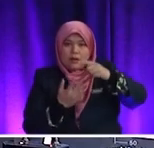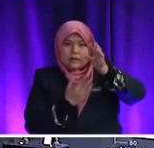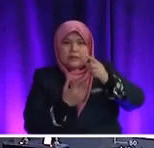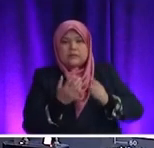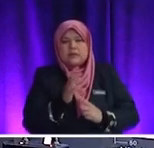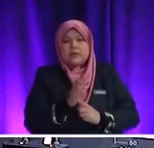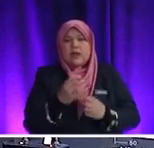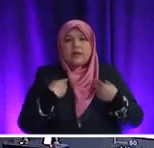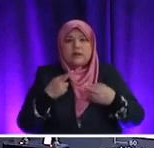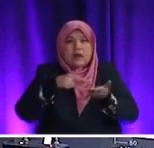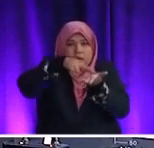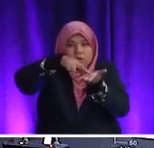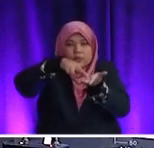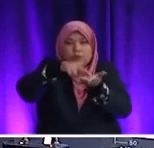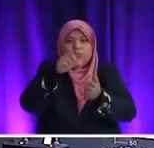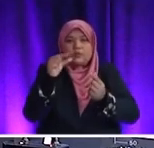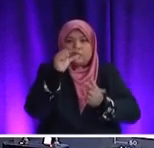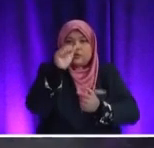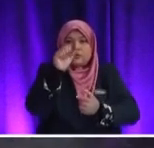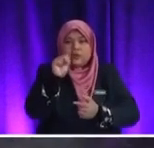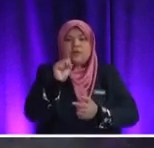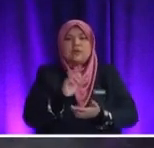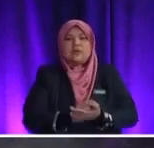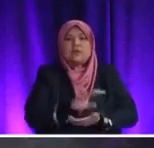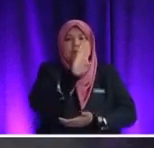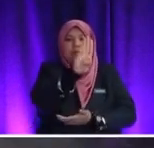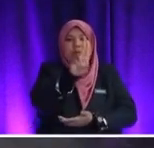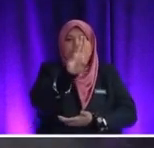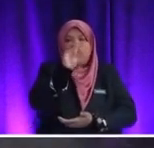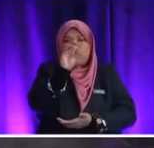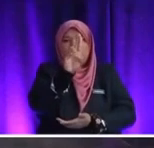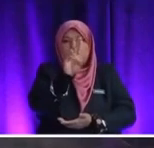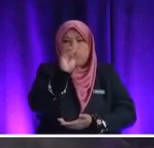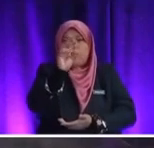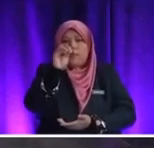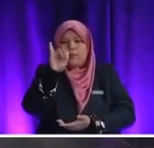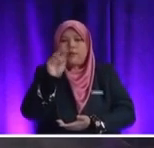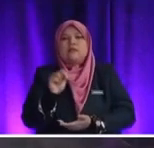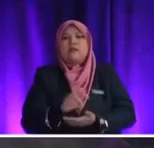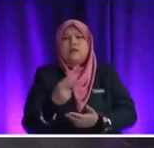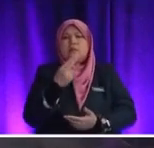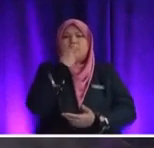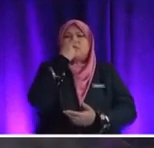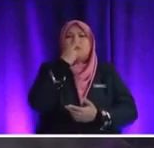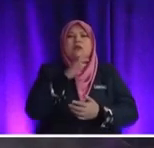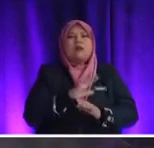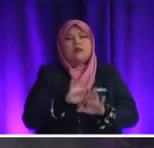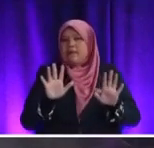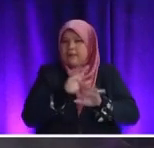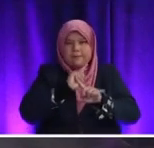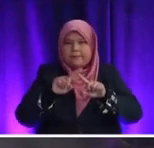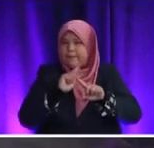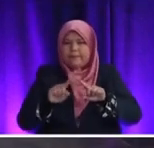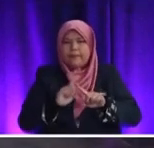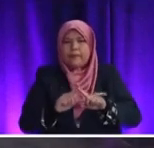yang bacot akan dibebaskan seperti Tata buat di studio coy nanti kita akan atau hidup sebab kita perlu buat di